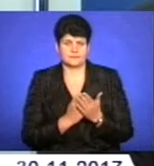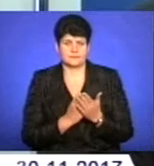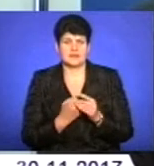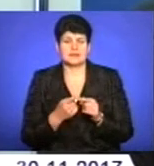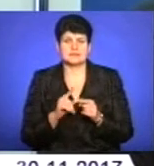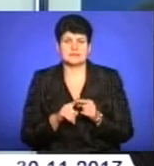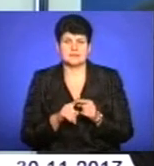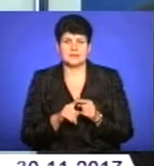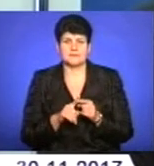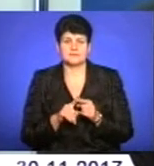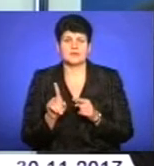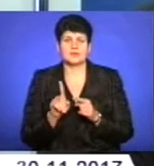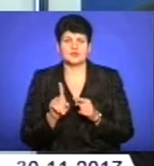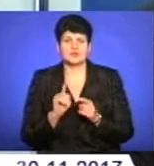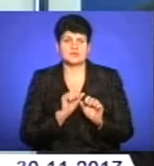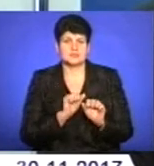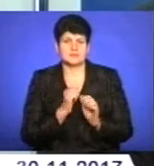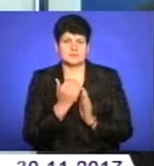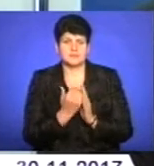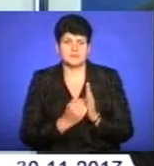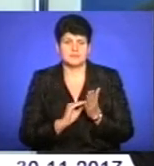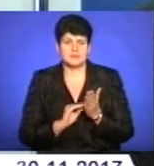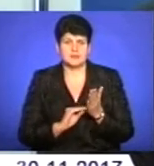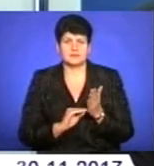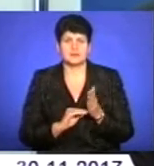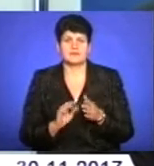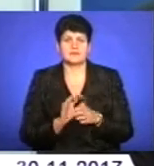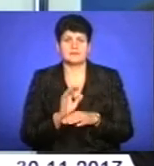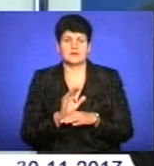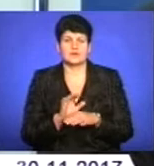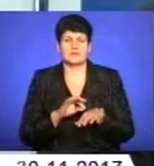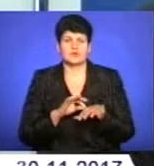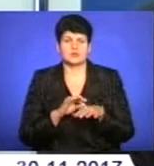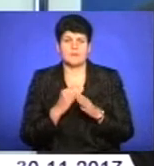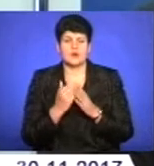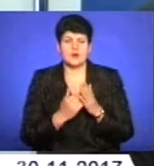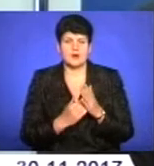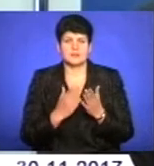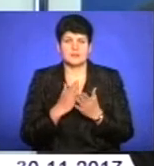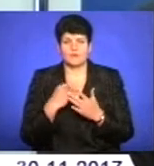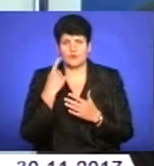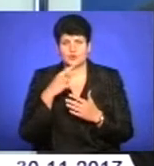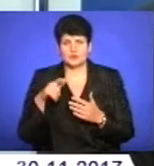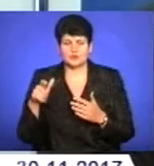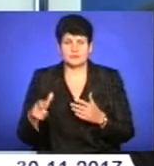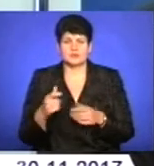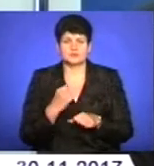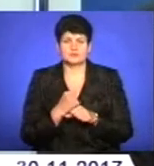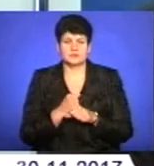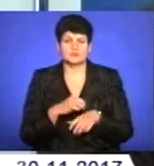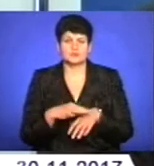Це що захисні приписи, що направлені на проходження корекційних програм, виносяться особам, які вчинили насильство в